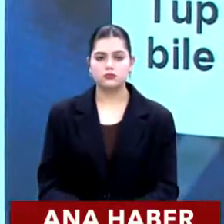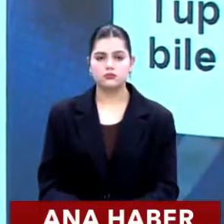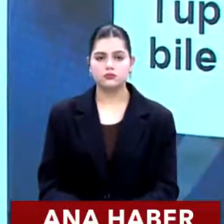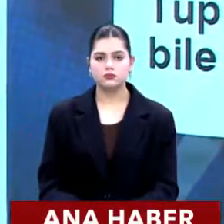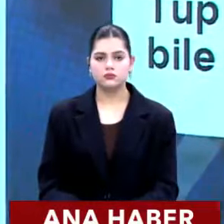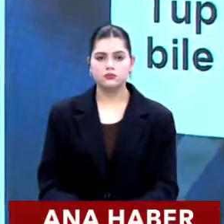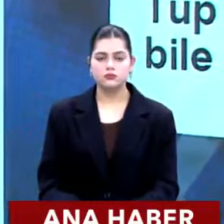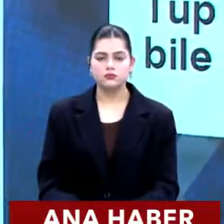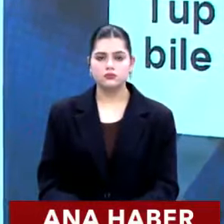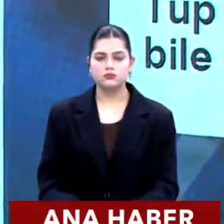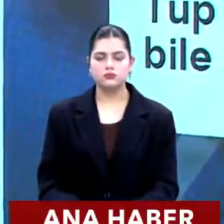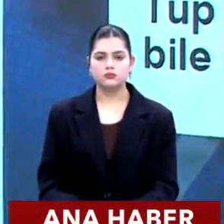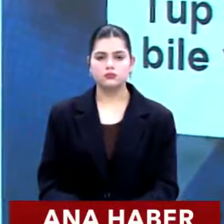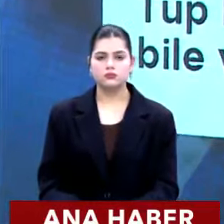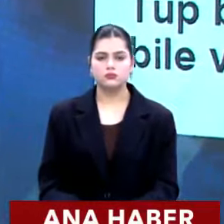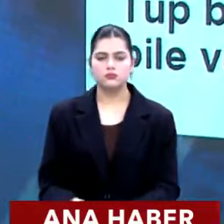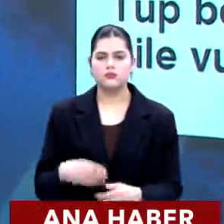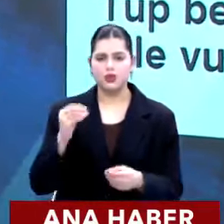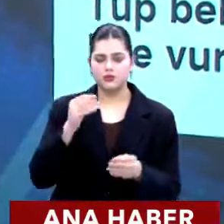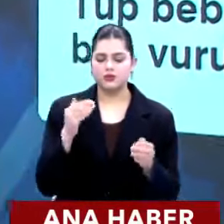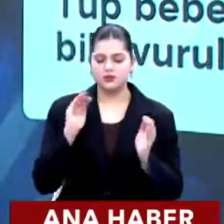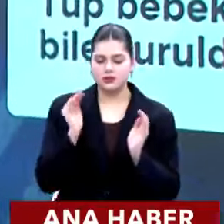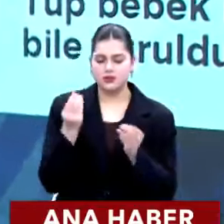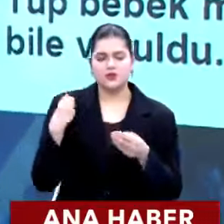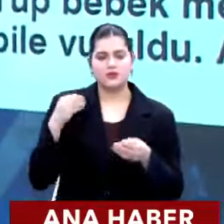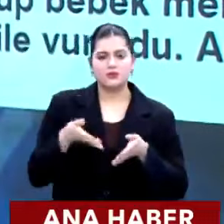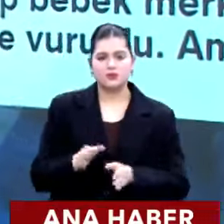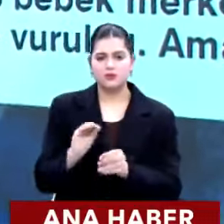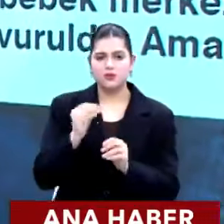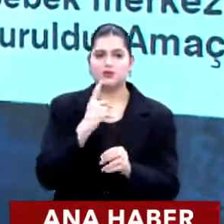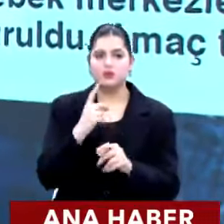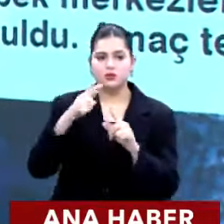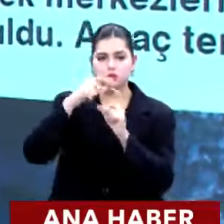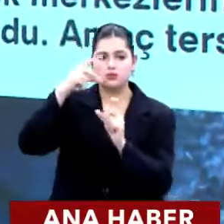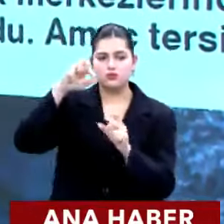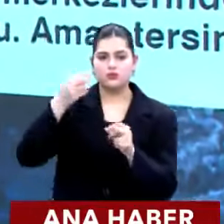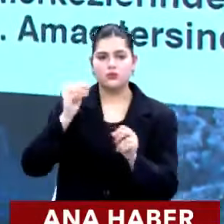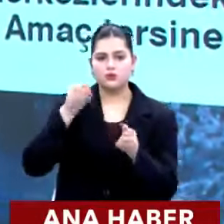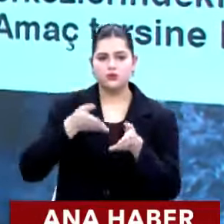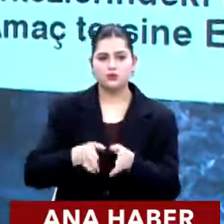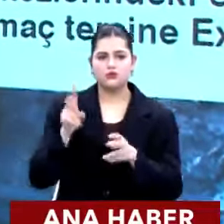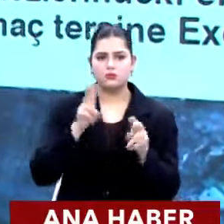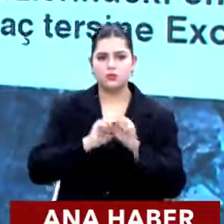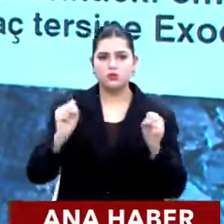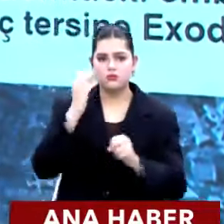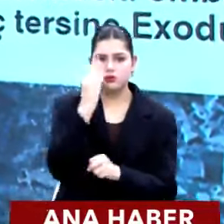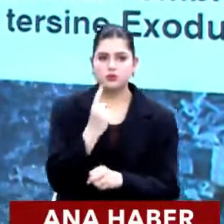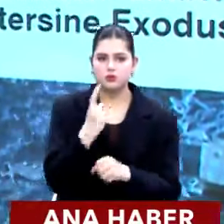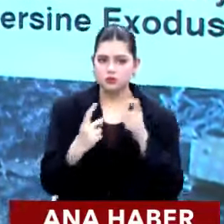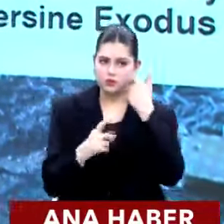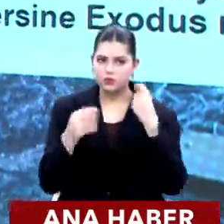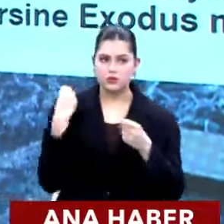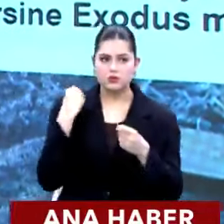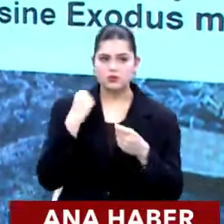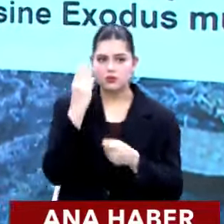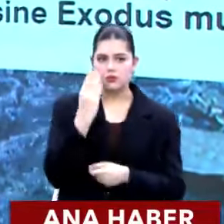çünkü açıkçası kundaktaki bebekleri katletmekle kalmadılar tüp bebek Merkezlerindeki embriyoları bile bombaladılar İsrail Bu da yeni